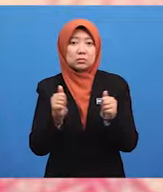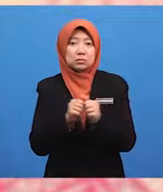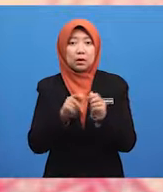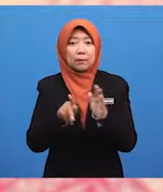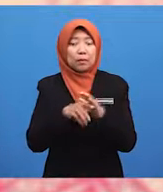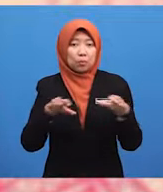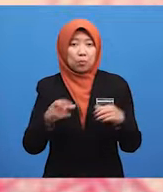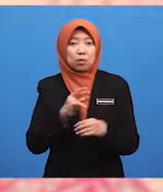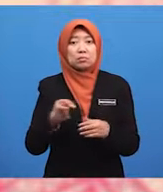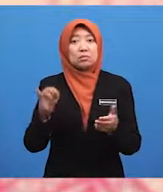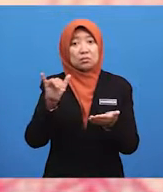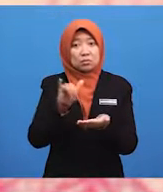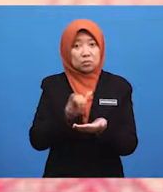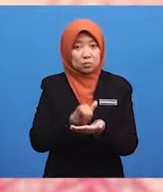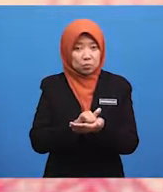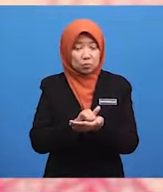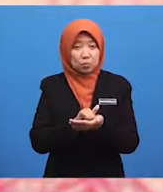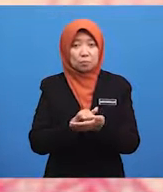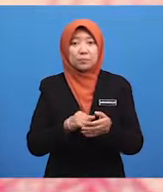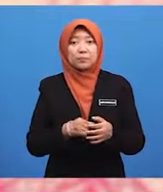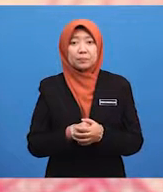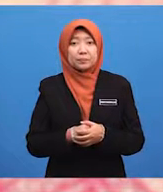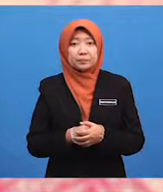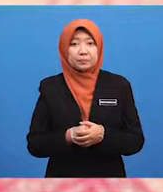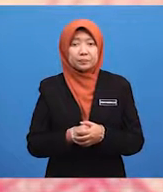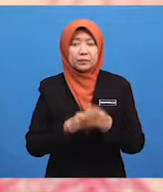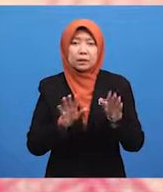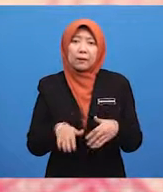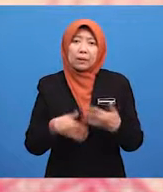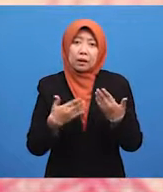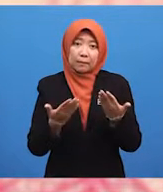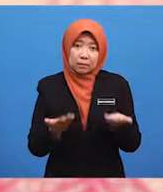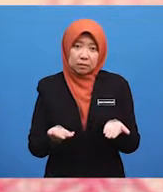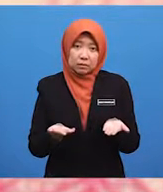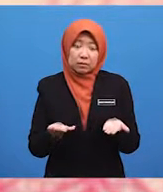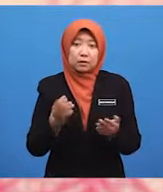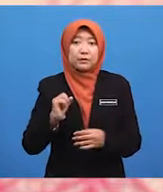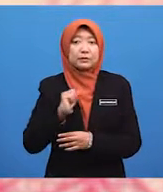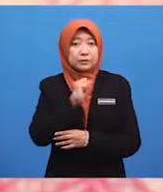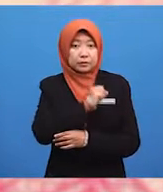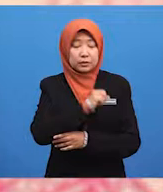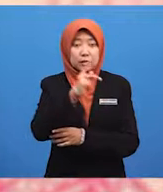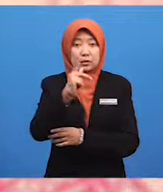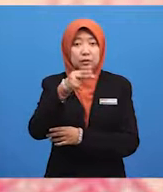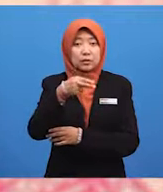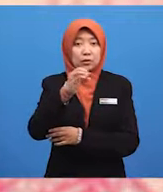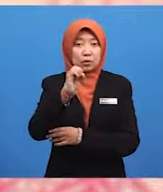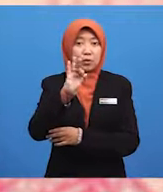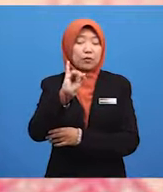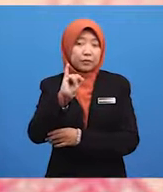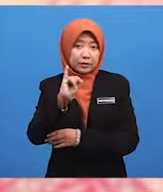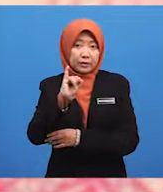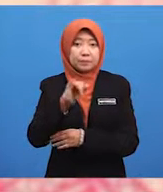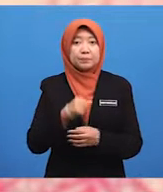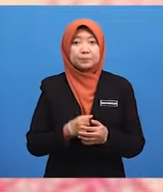perbuatan tersebut. Baiklah murid-murid, bagaimana pula syirik khafi? Syirik